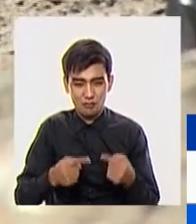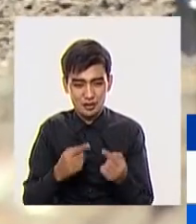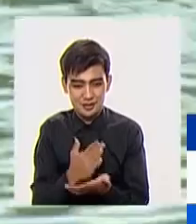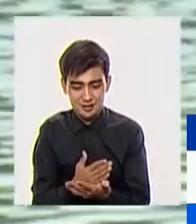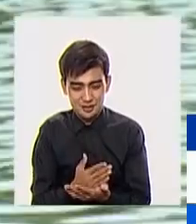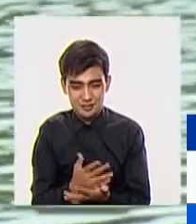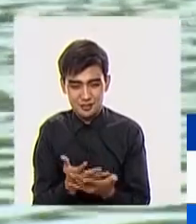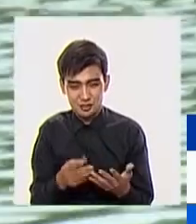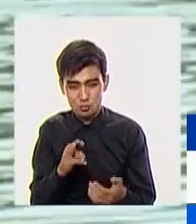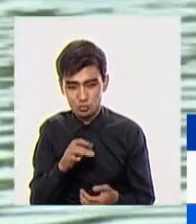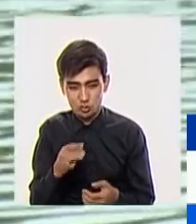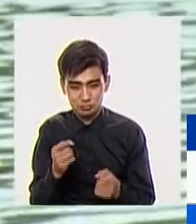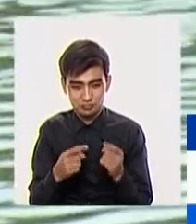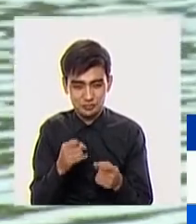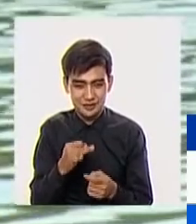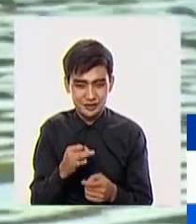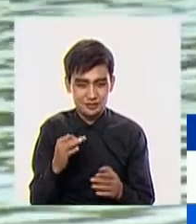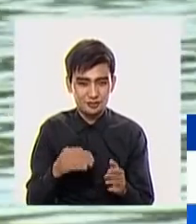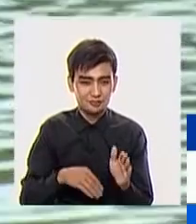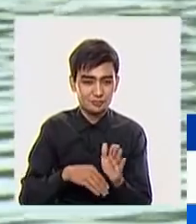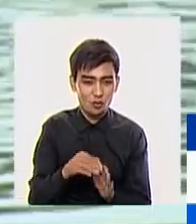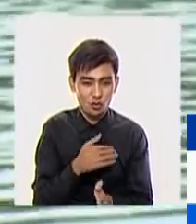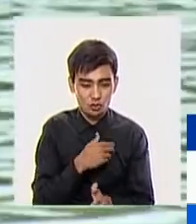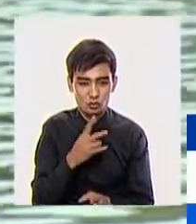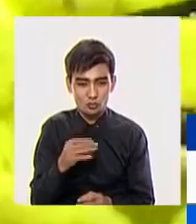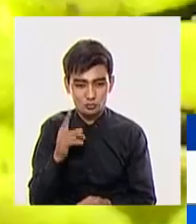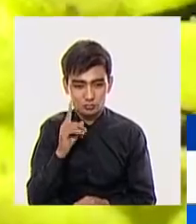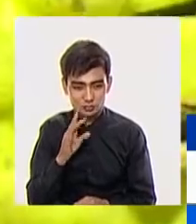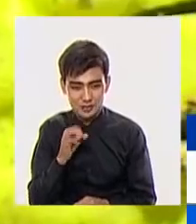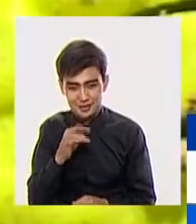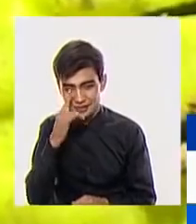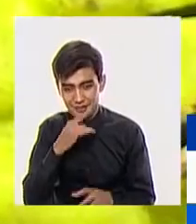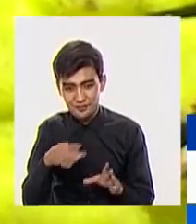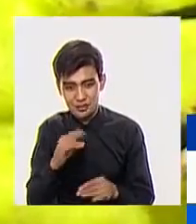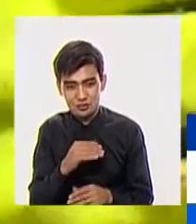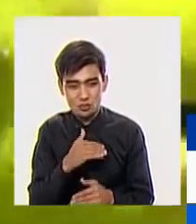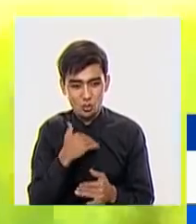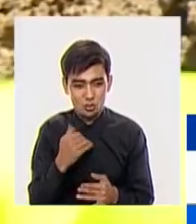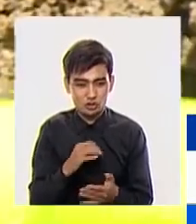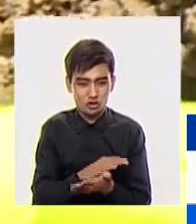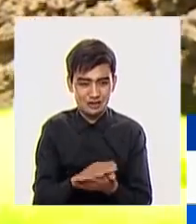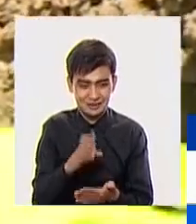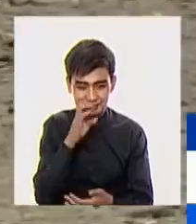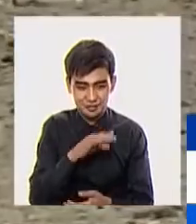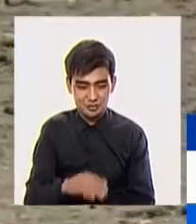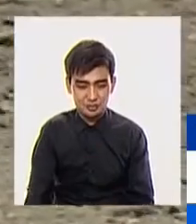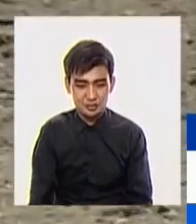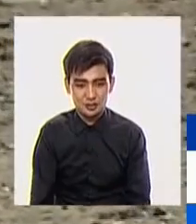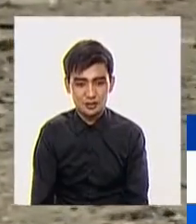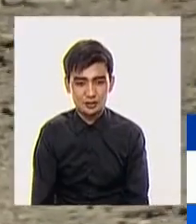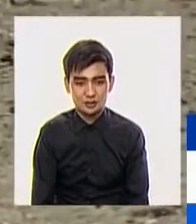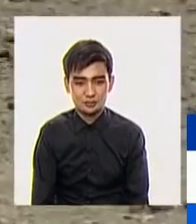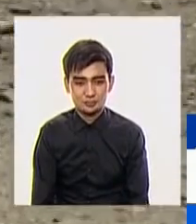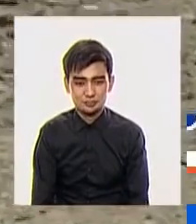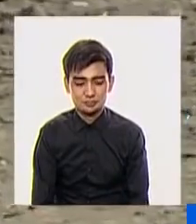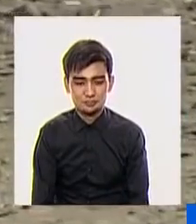стихийными свалками, но повысить экологическую культуру пока не получается. Казахстанцы упорно не хотят жить в чистой стране. Людмила